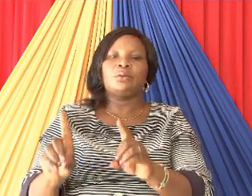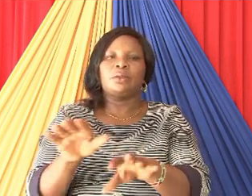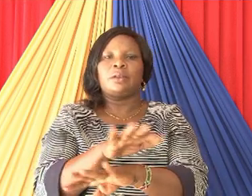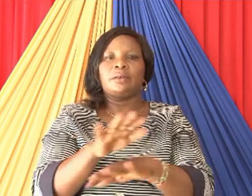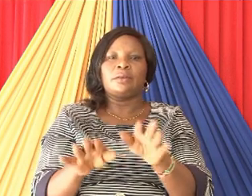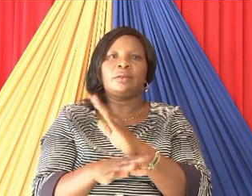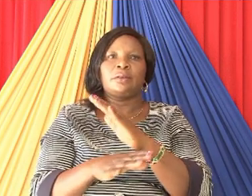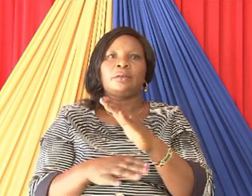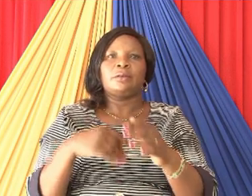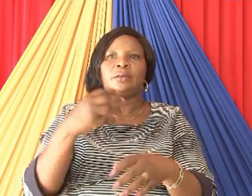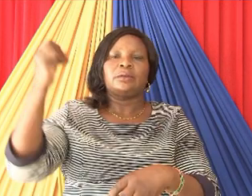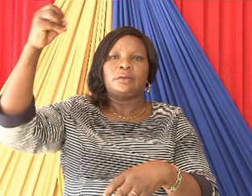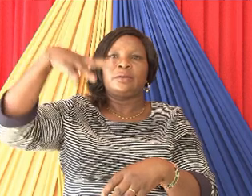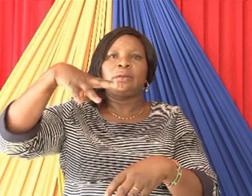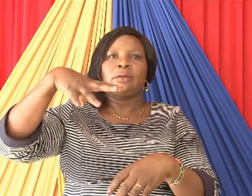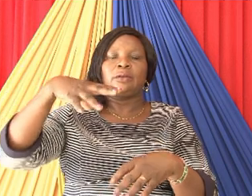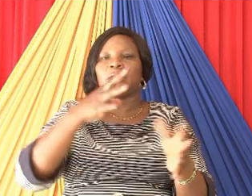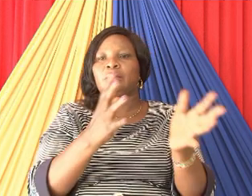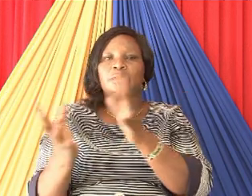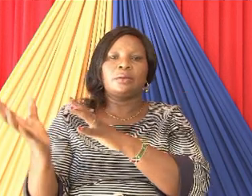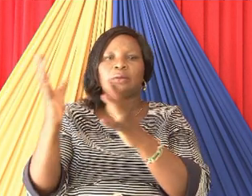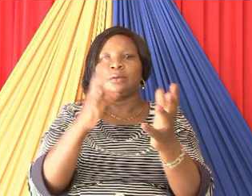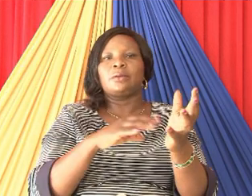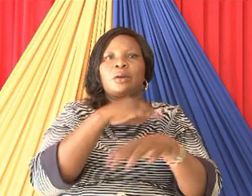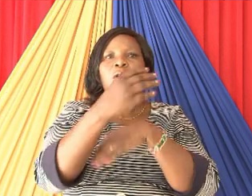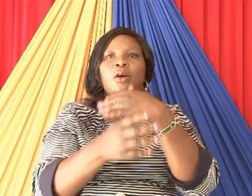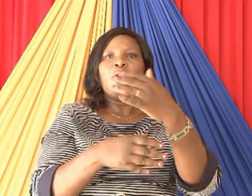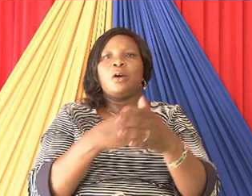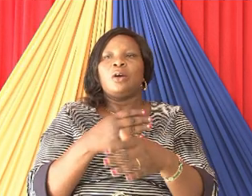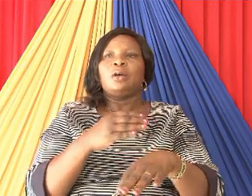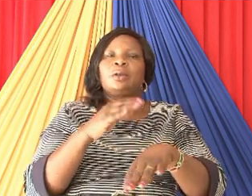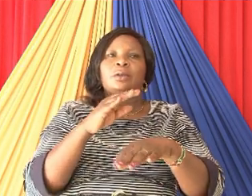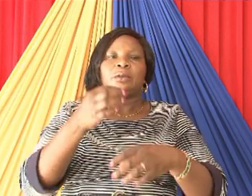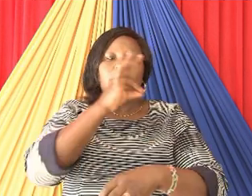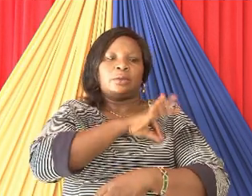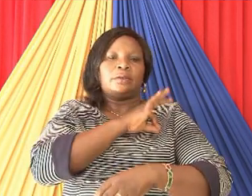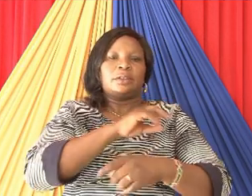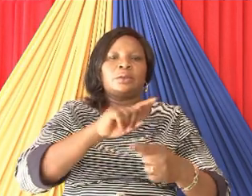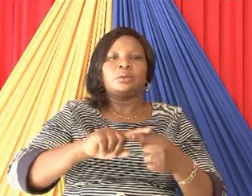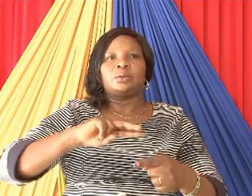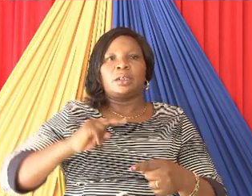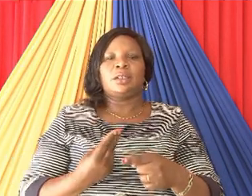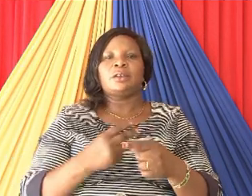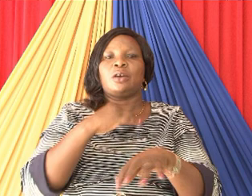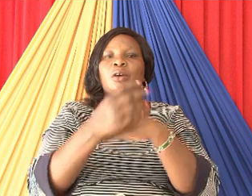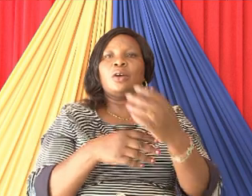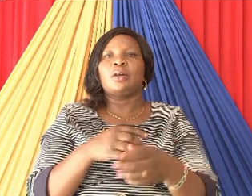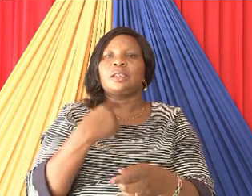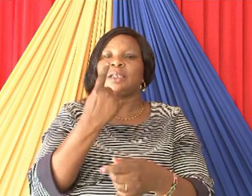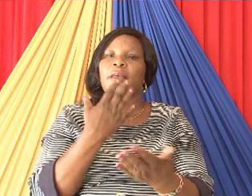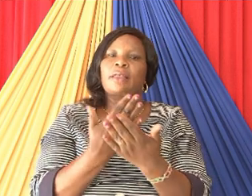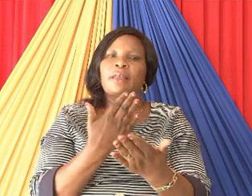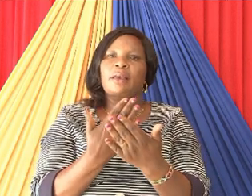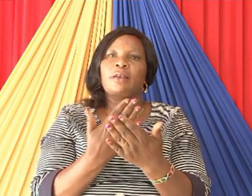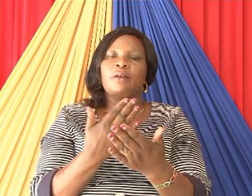Tunangojea na kupata mvua, tunakaa na kupata upepo ambao ni faida kwetu baba yetu. Mambo haya yote tunashukuru. Tukijua ya kuwa Mungu